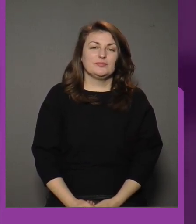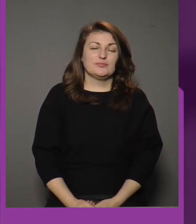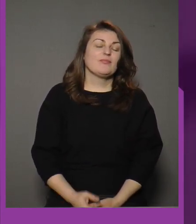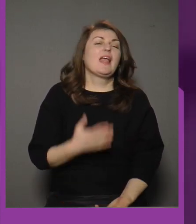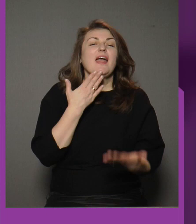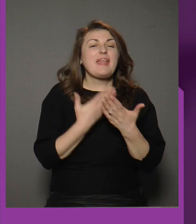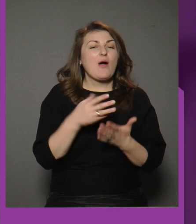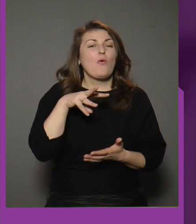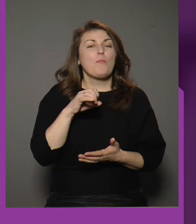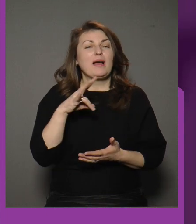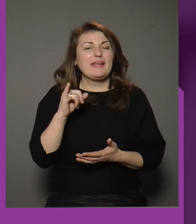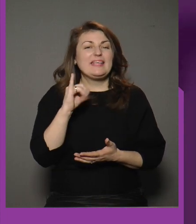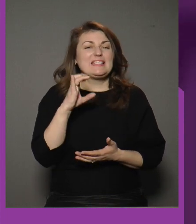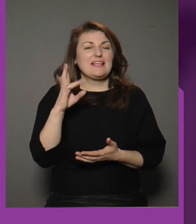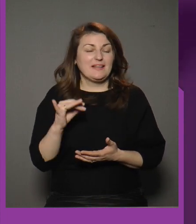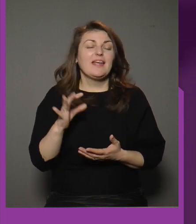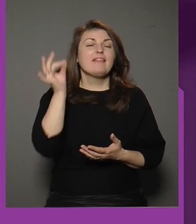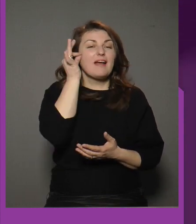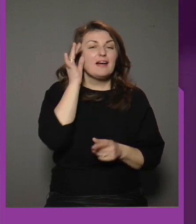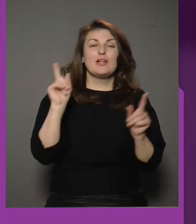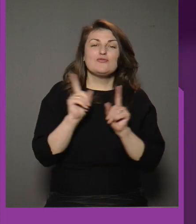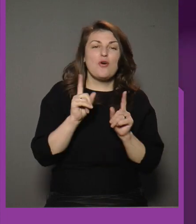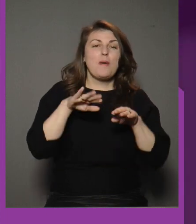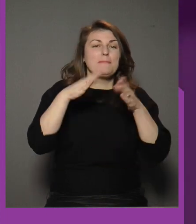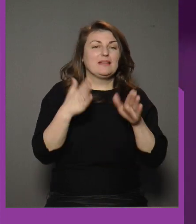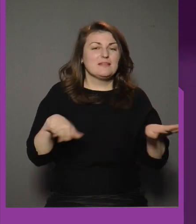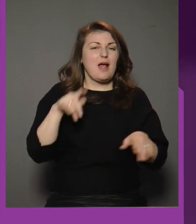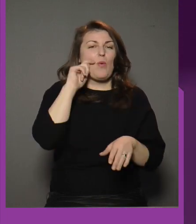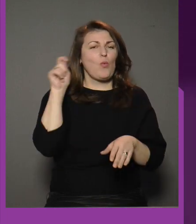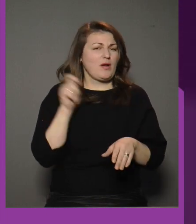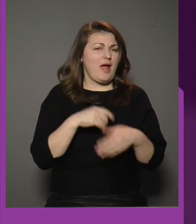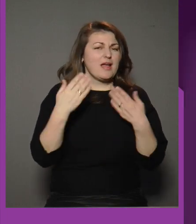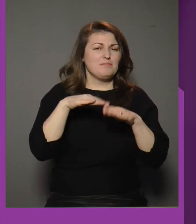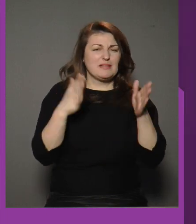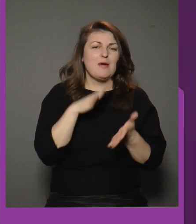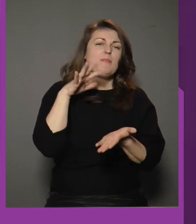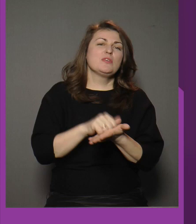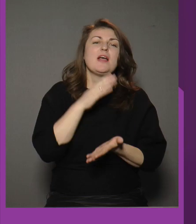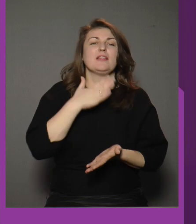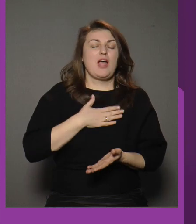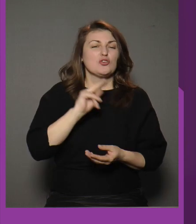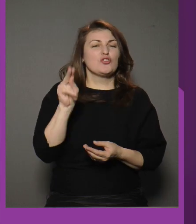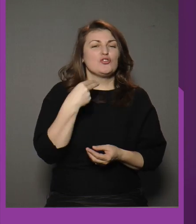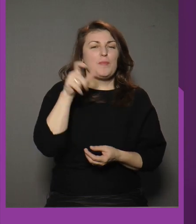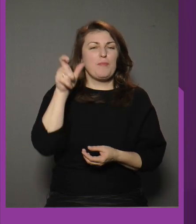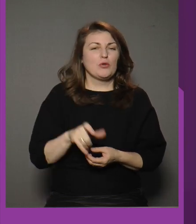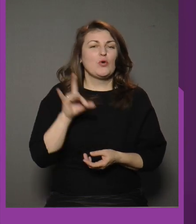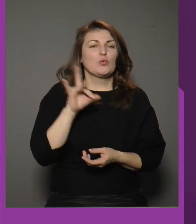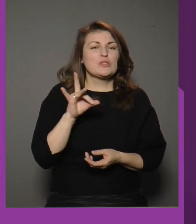Дякуємо Марині Іскрі. І нагадаю, що п'єдестал, український п'єдестал, посіли наші чемпіон